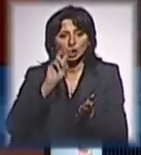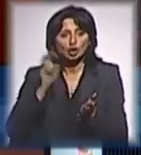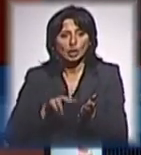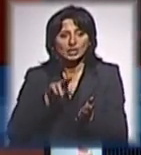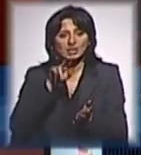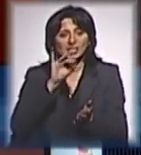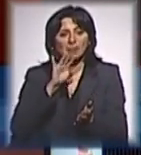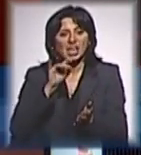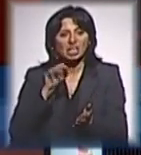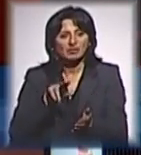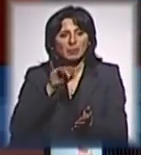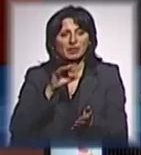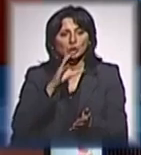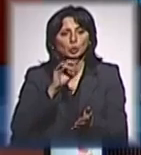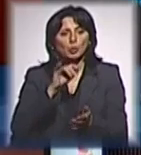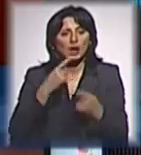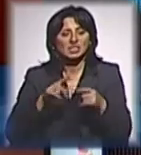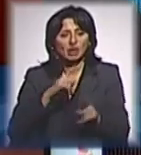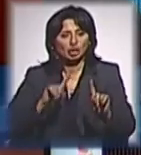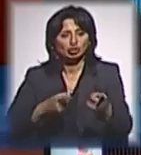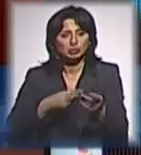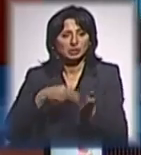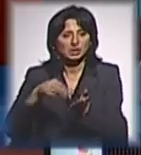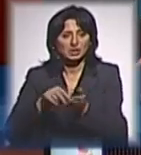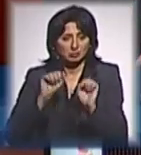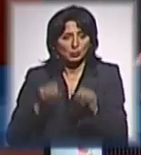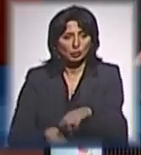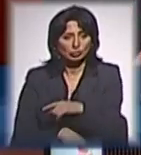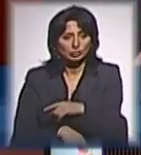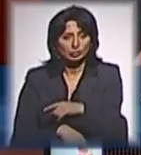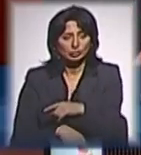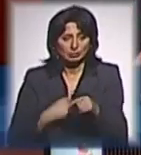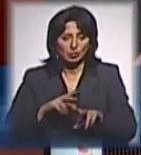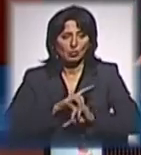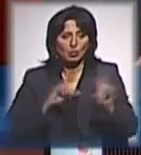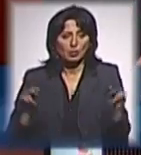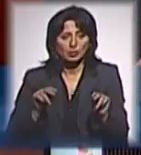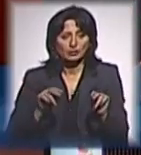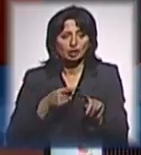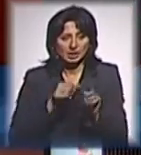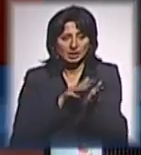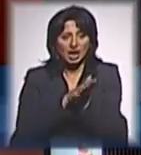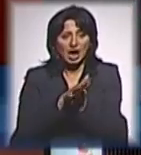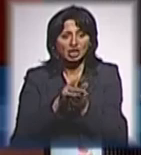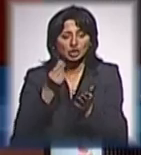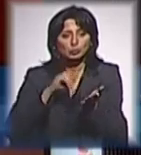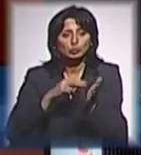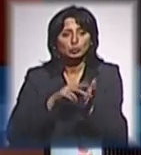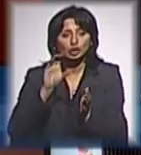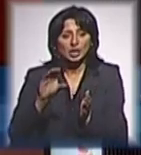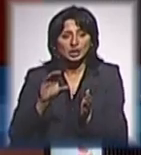ფარცხალაძის, იმერლიშვილის, სუბარის და სხვათა ჯიპებისათვის. აი ჩვენი კონკრეტული დაპირება იქნება თბილისელების მიმართ, რომ ეს ხარჯები თბილისის